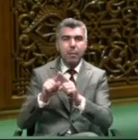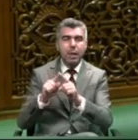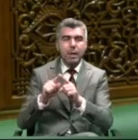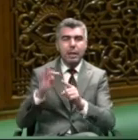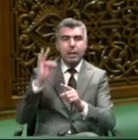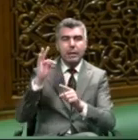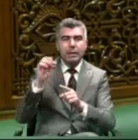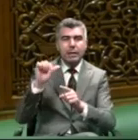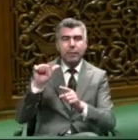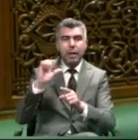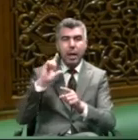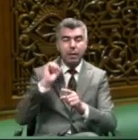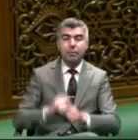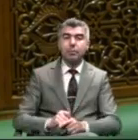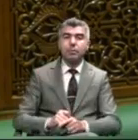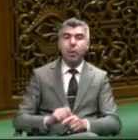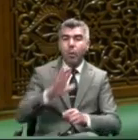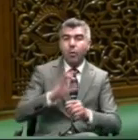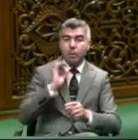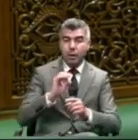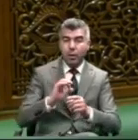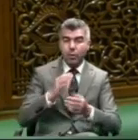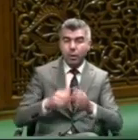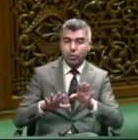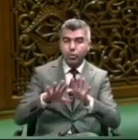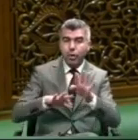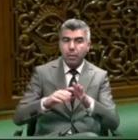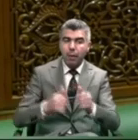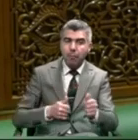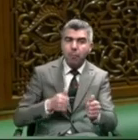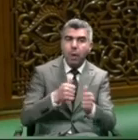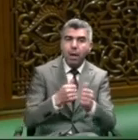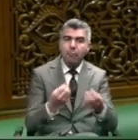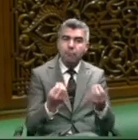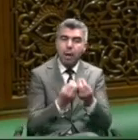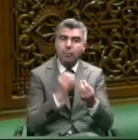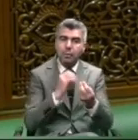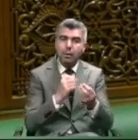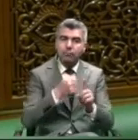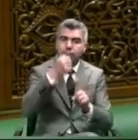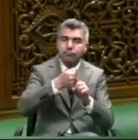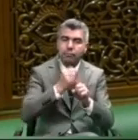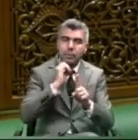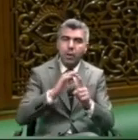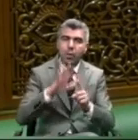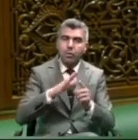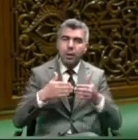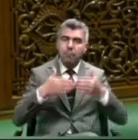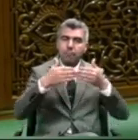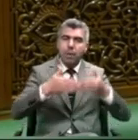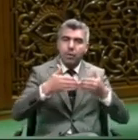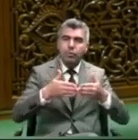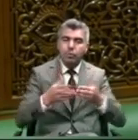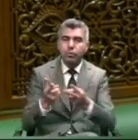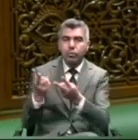توطيد عنصر الثقه واصلاح القطاعات الاجتماعيه ومواكبه القطاعات الاقتصاديه ومواصلات بناء الاوراش الكبرى على راسها الموانئ ومحطات تحيه